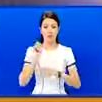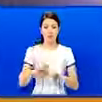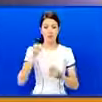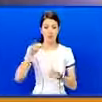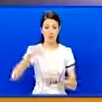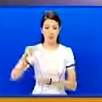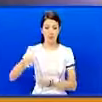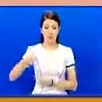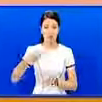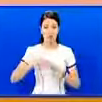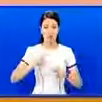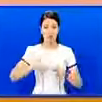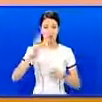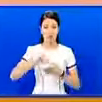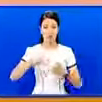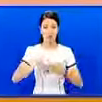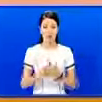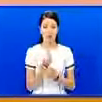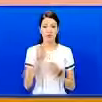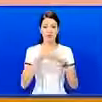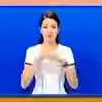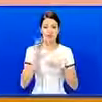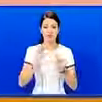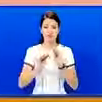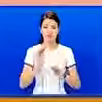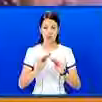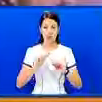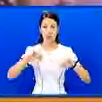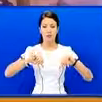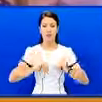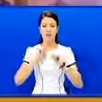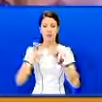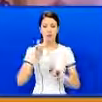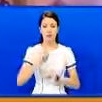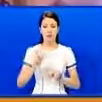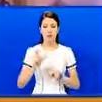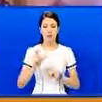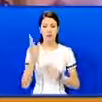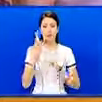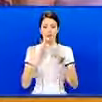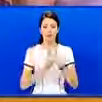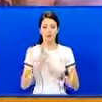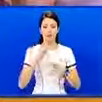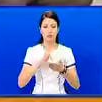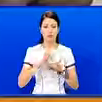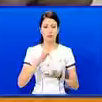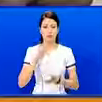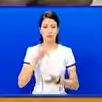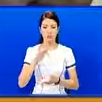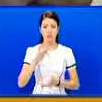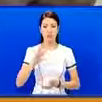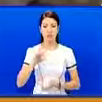арналған құралдар толық жаңартылған. Құқық қорғау органдары тарапынан сұраныстың көбеюіне байланысты орталықта